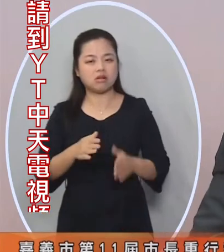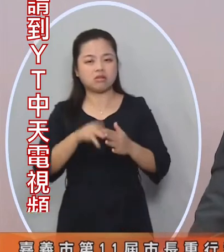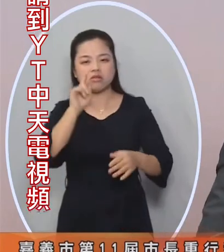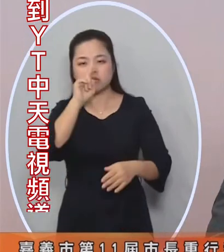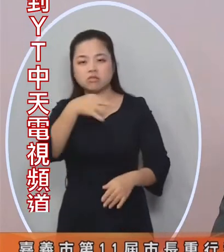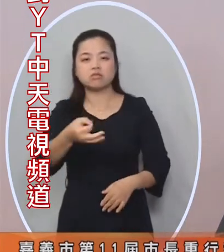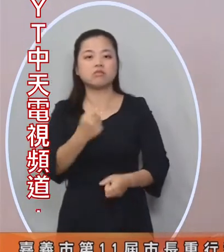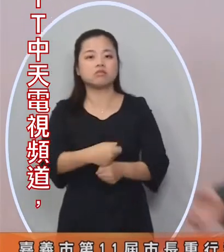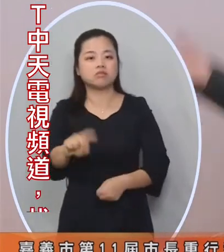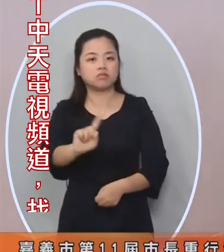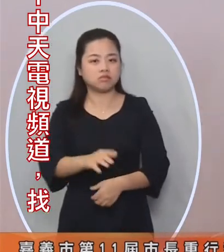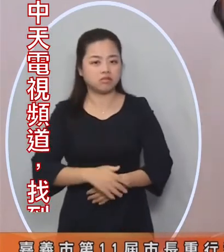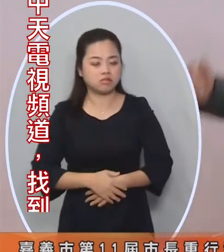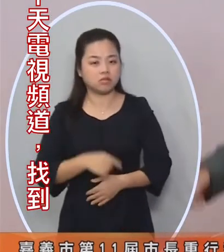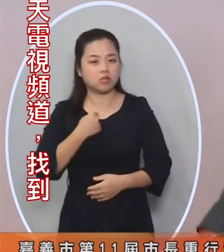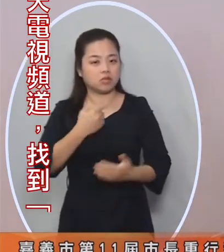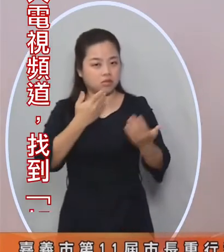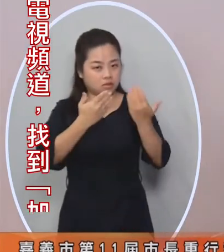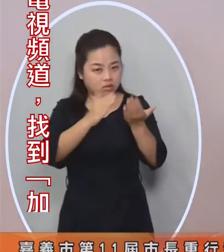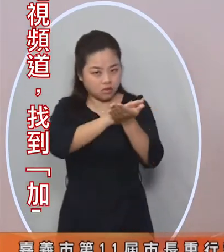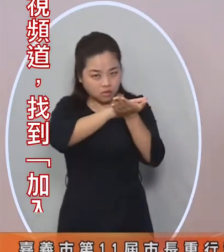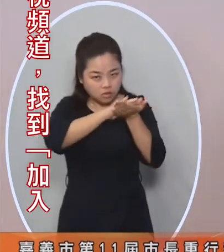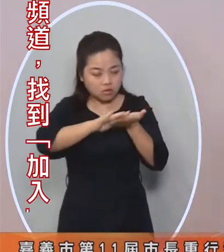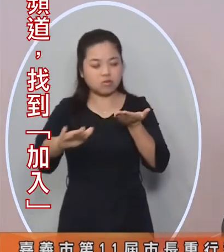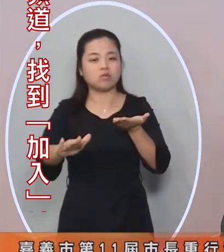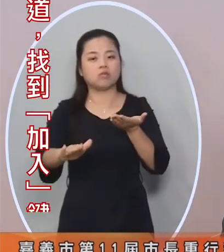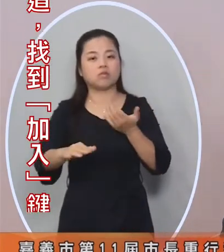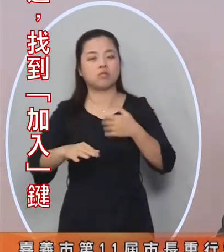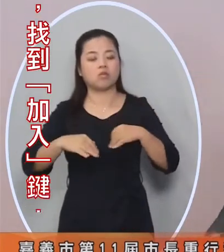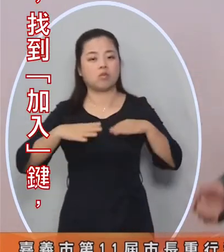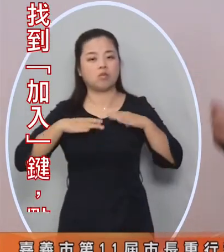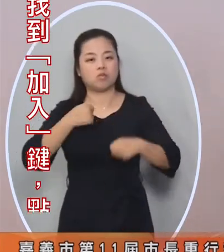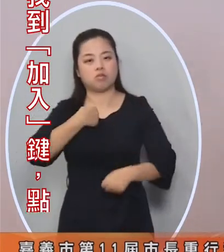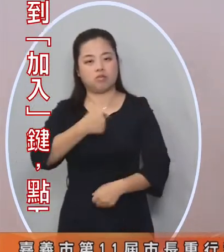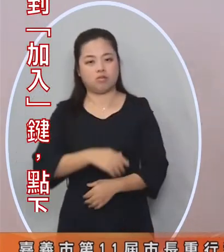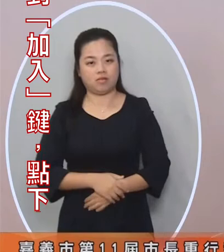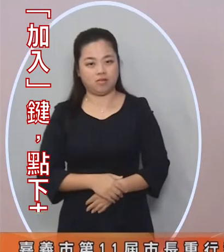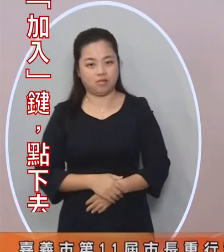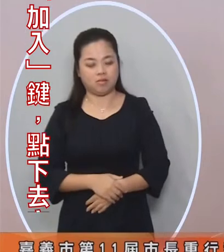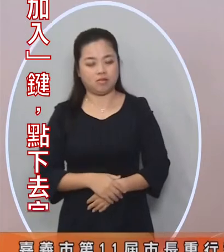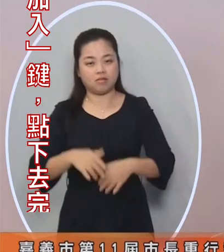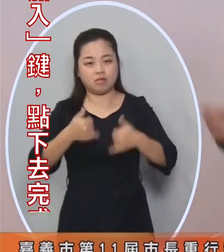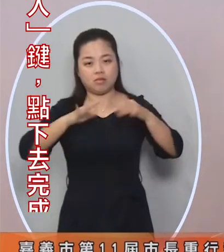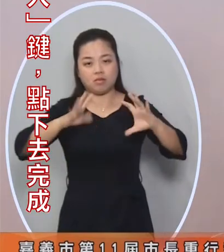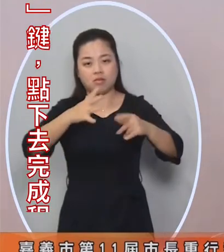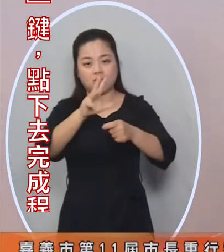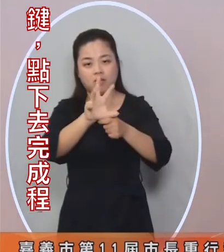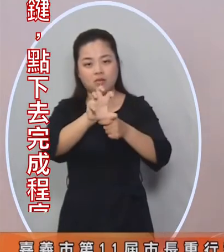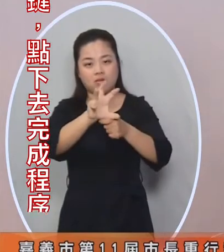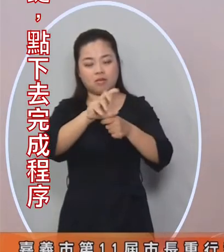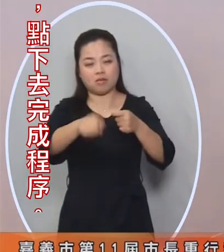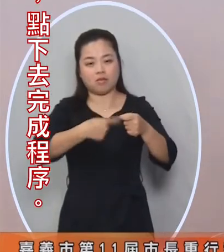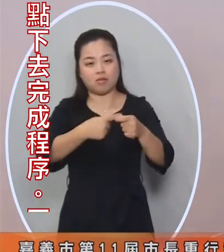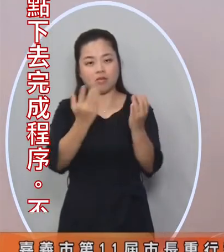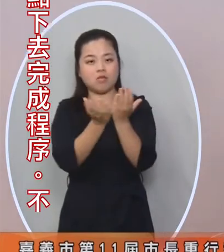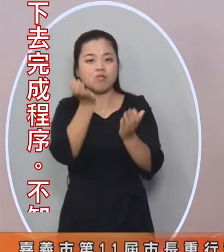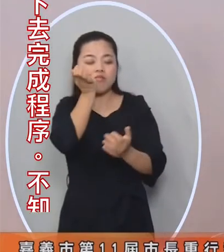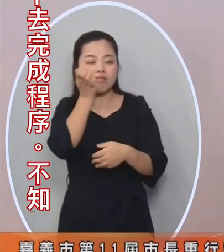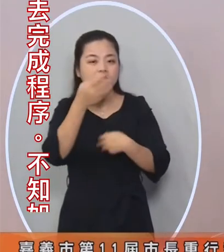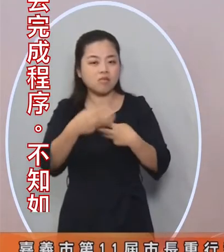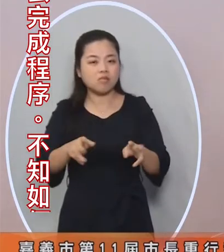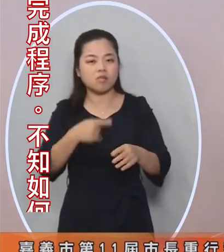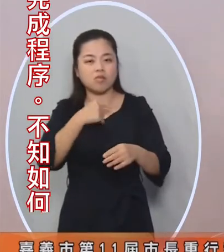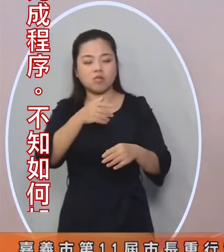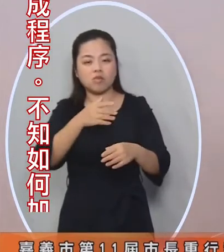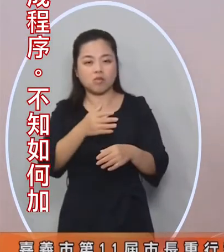要创啥？做清官啊。第二点啊，民国八十八年我读研究所的时阵，我八十七年五